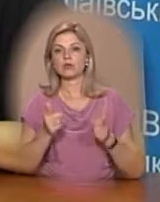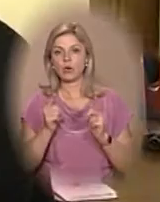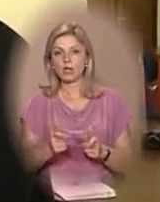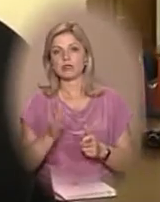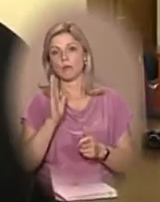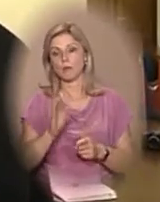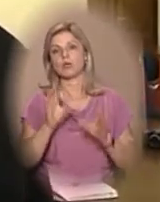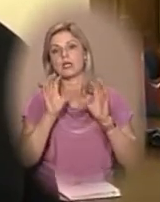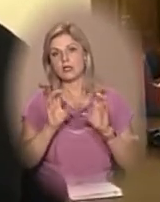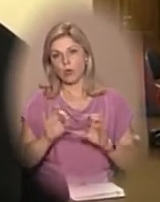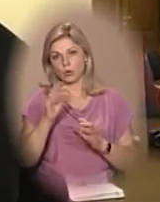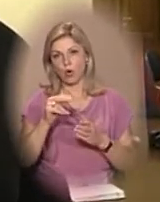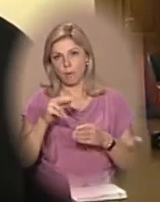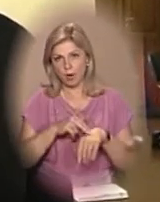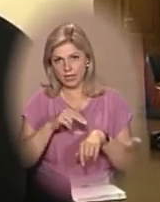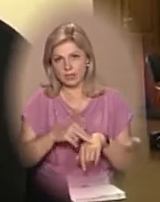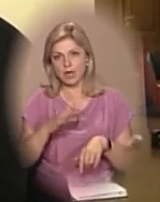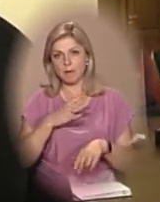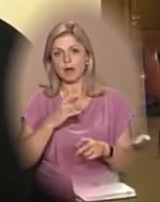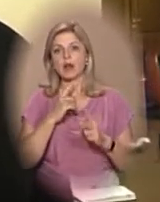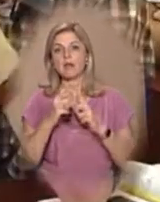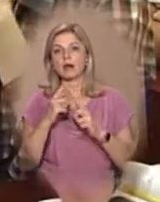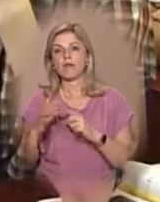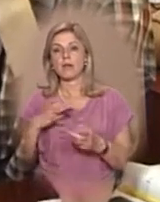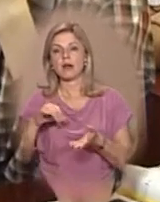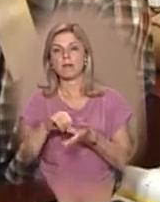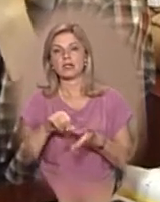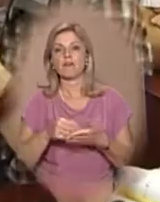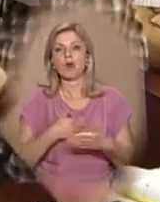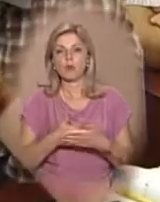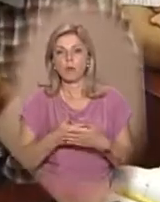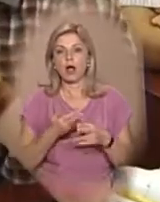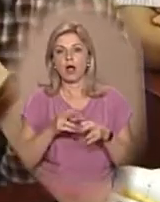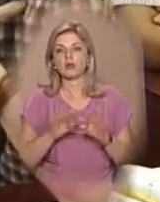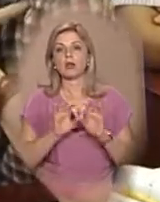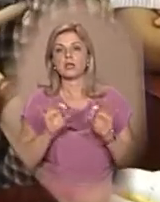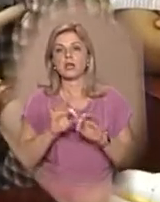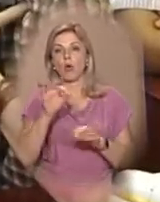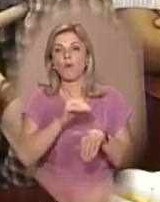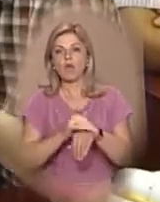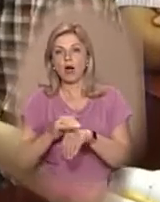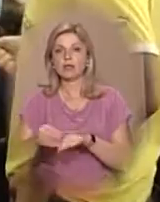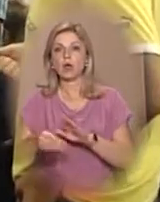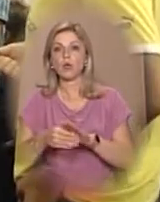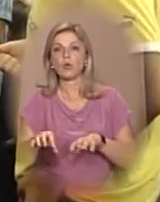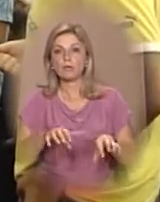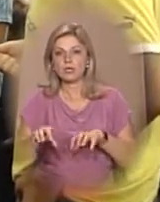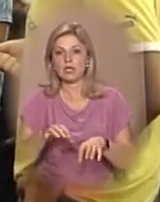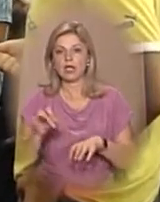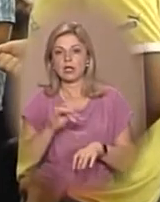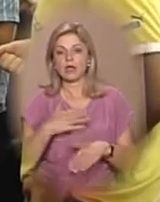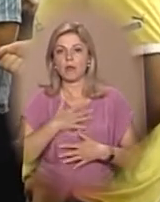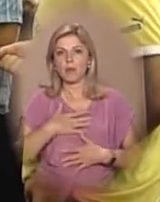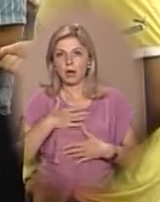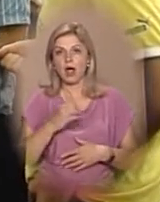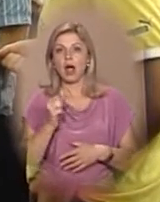полиции. У брифінгу брали участь і представники громадськості, які розповіли про факти корупції та висловили обурення роботою переатестаційної